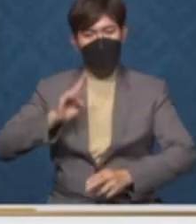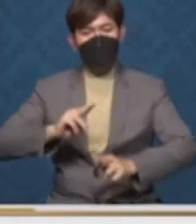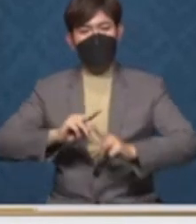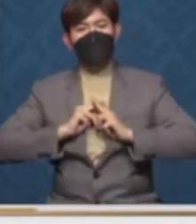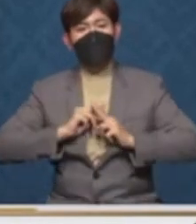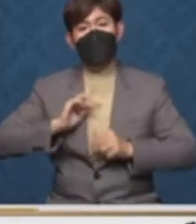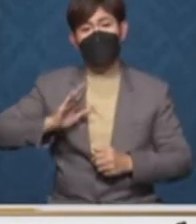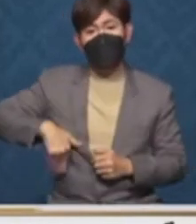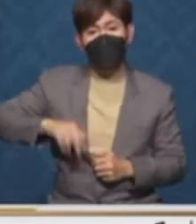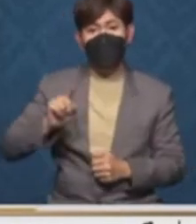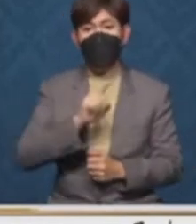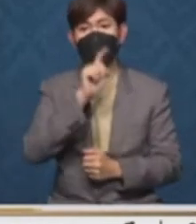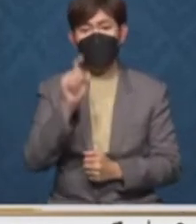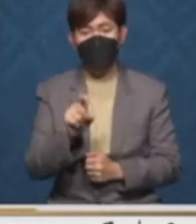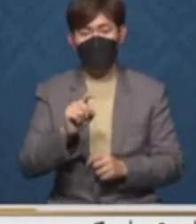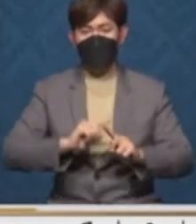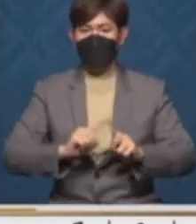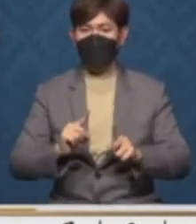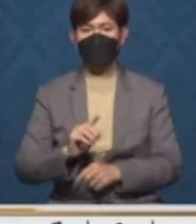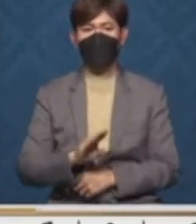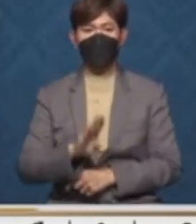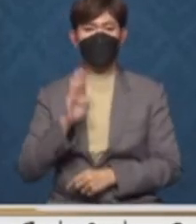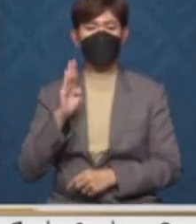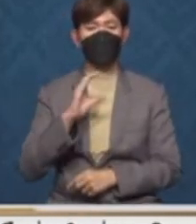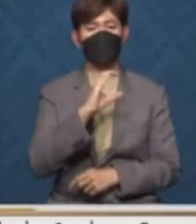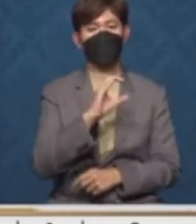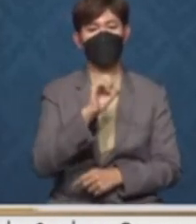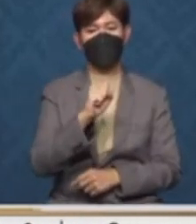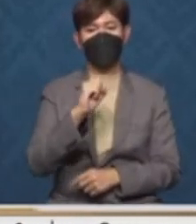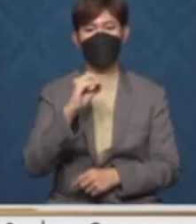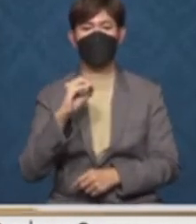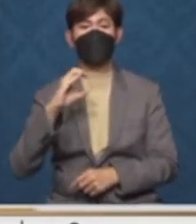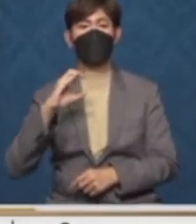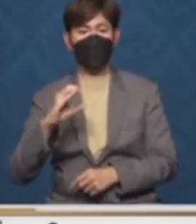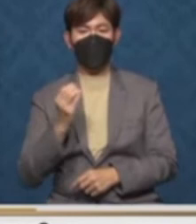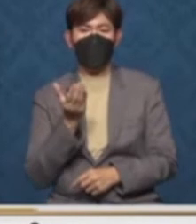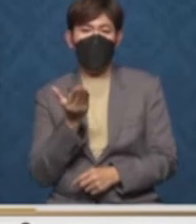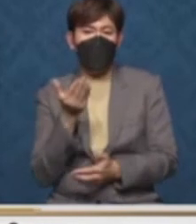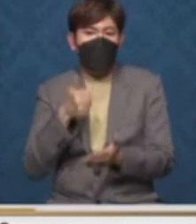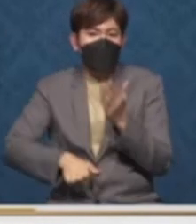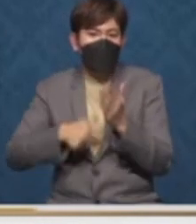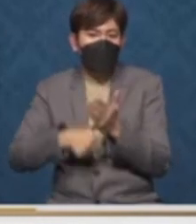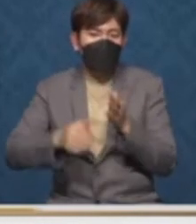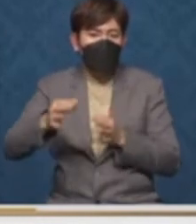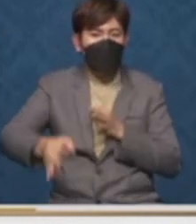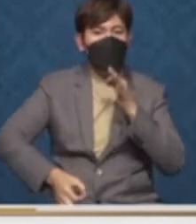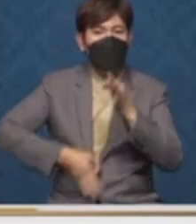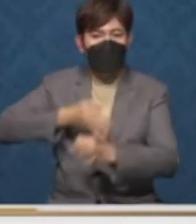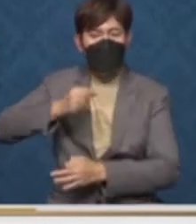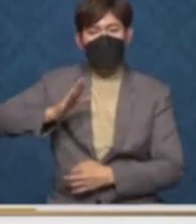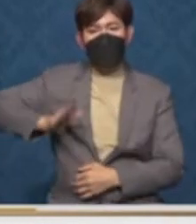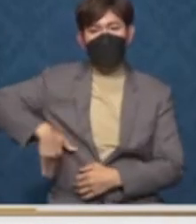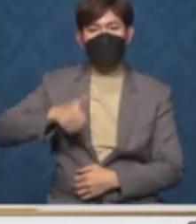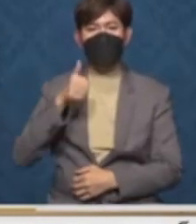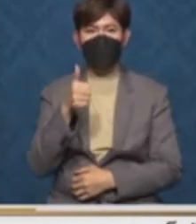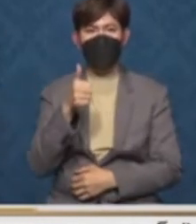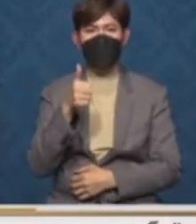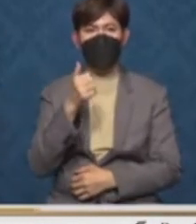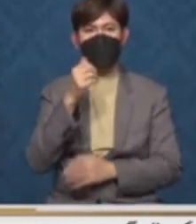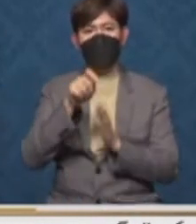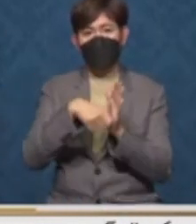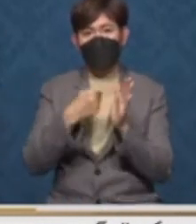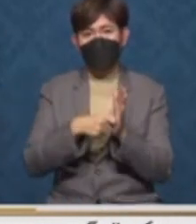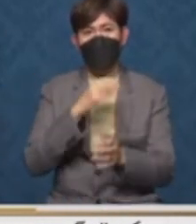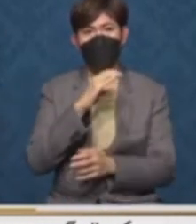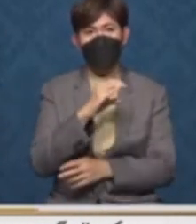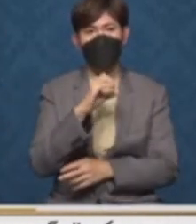หลังโดยที่บริษัท CSOC เนี่ยสามารถไปขอคืนภาษีมูลค่าเพิ่มหรือแวดได้เพราะ CSOC